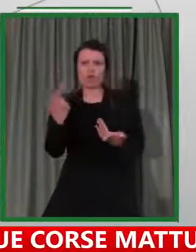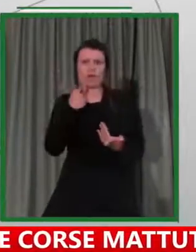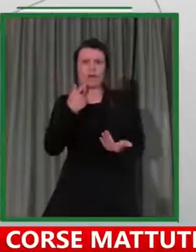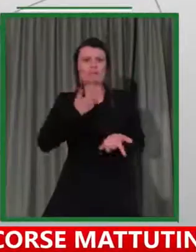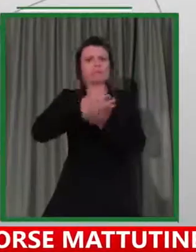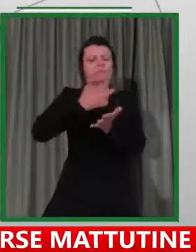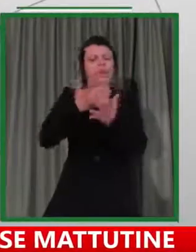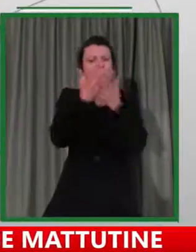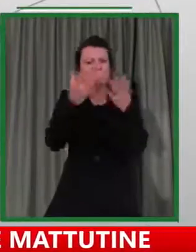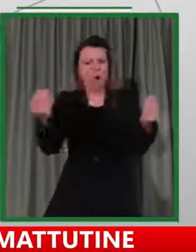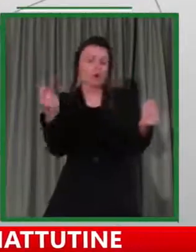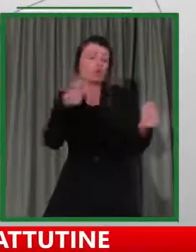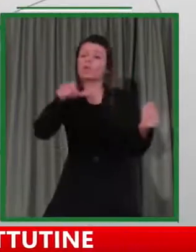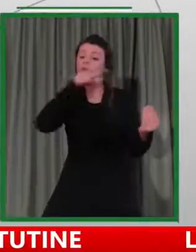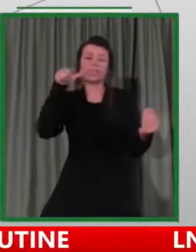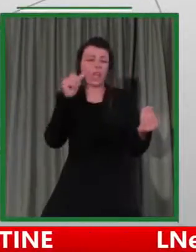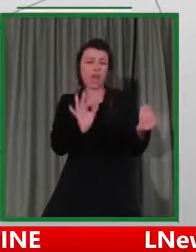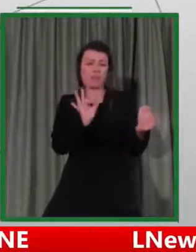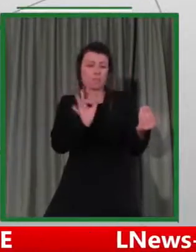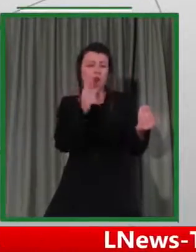proteggerci da questo virus. Qua